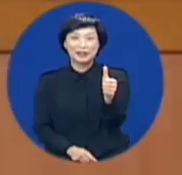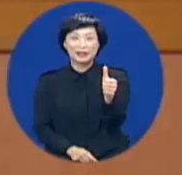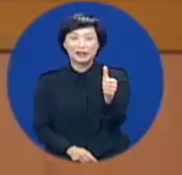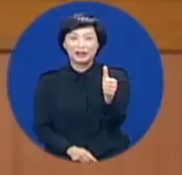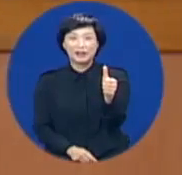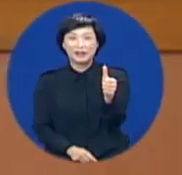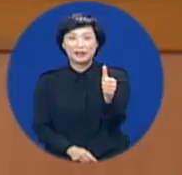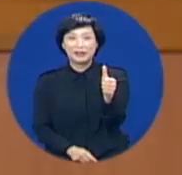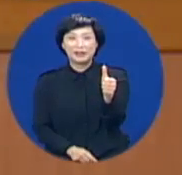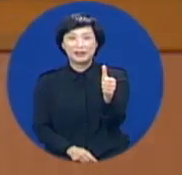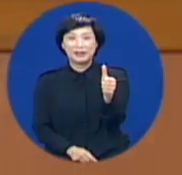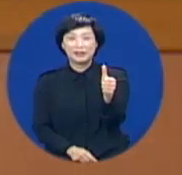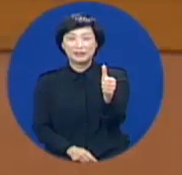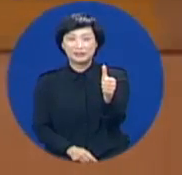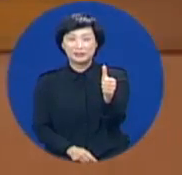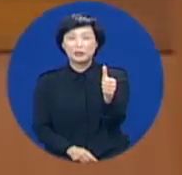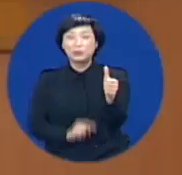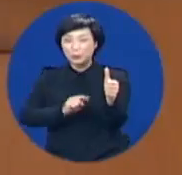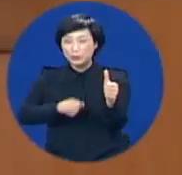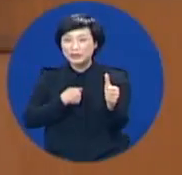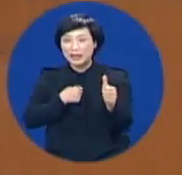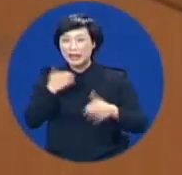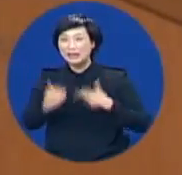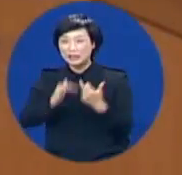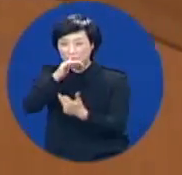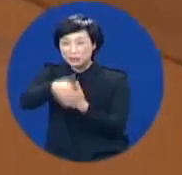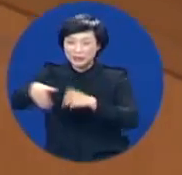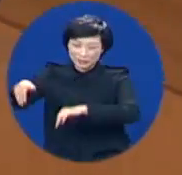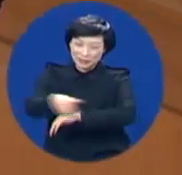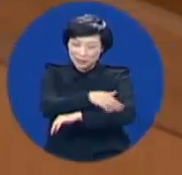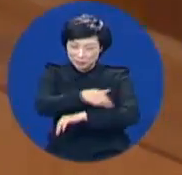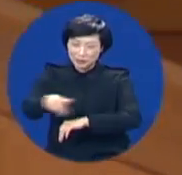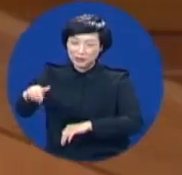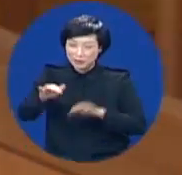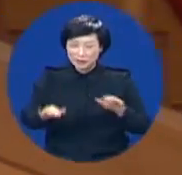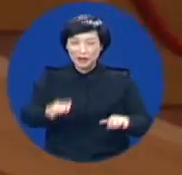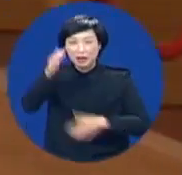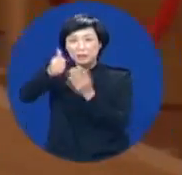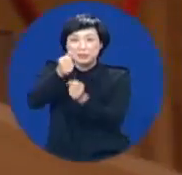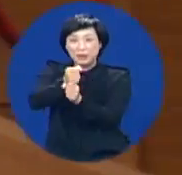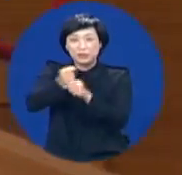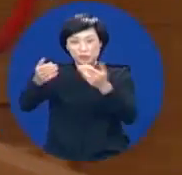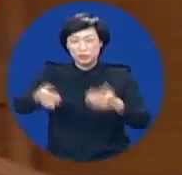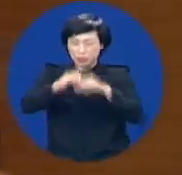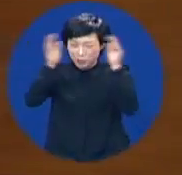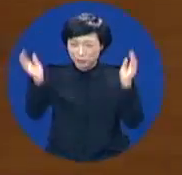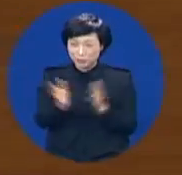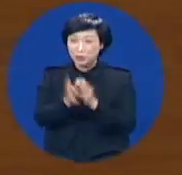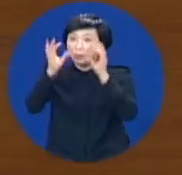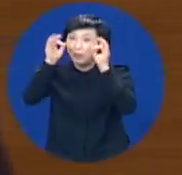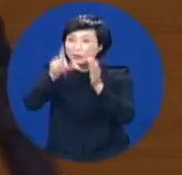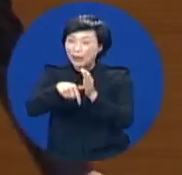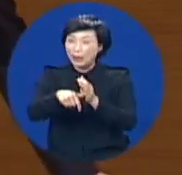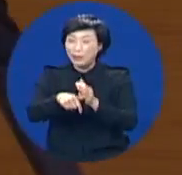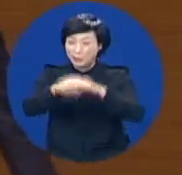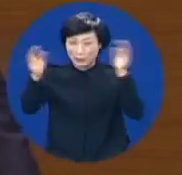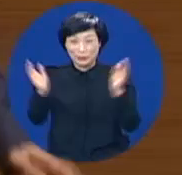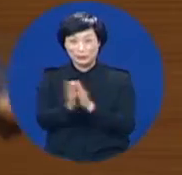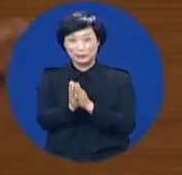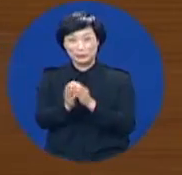이제 다니면서 하나님이 지은 만물을 바라볼 때 너무 새